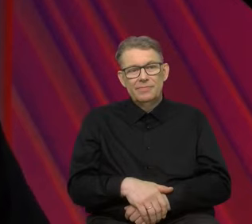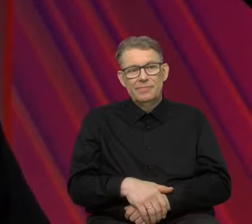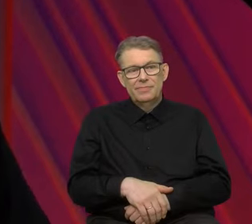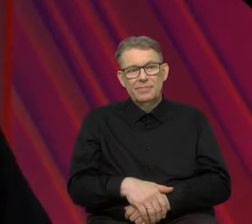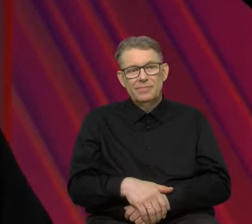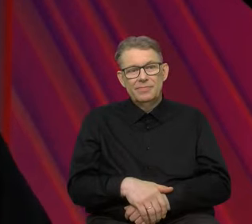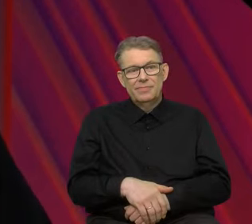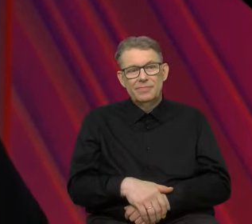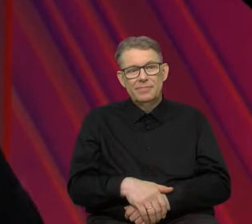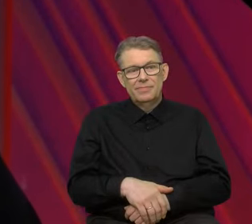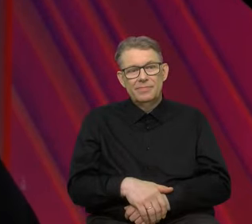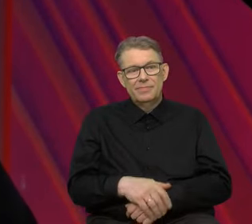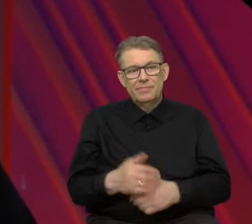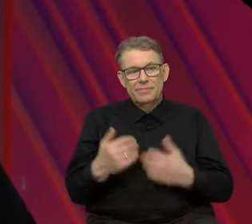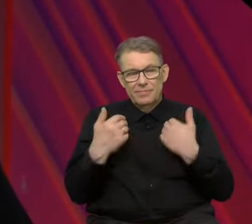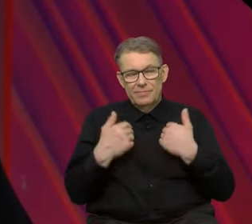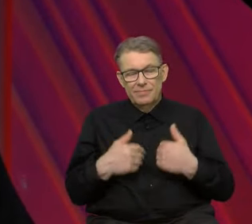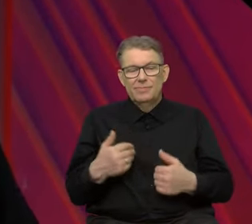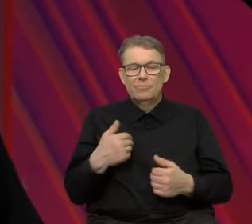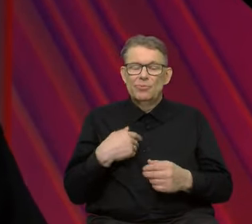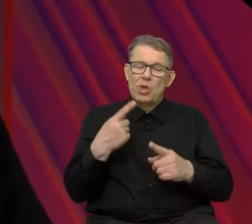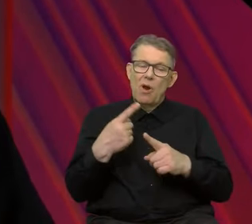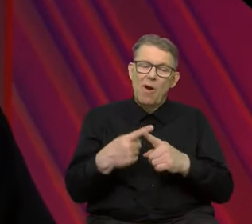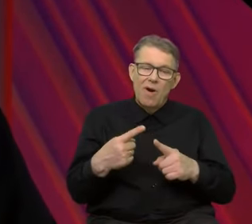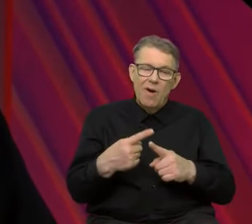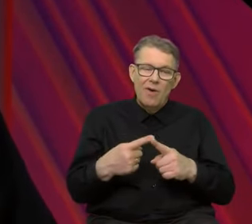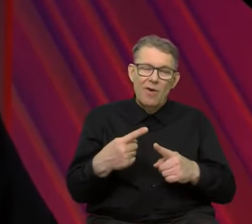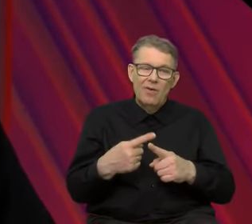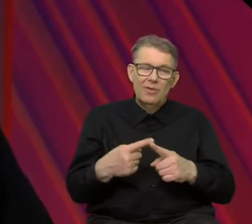że byłam po części